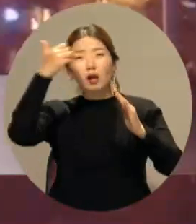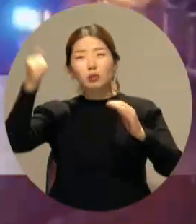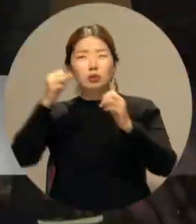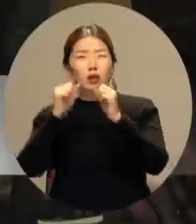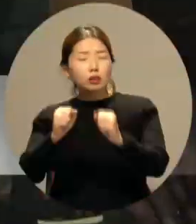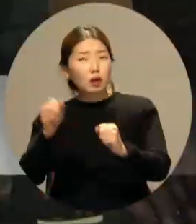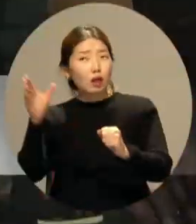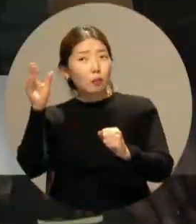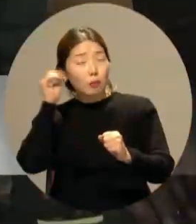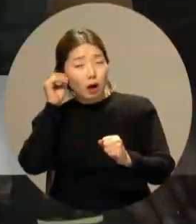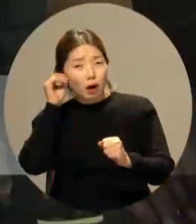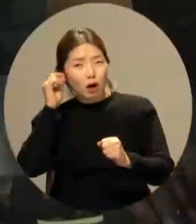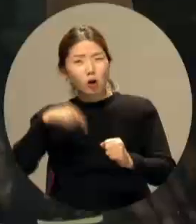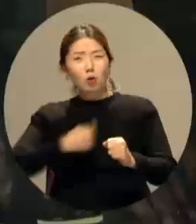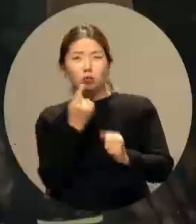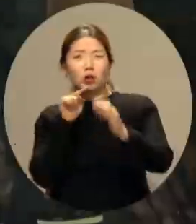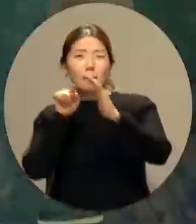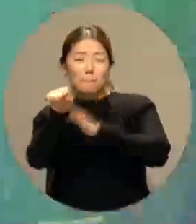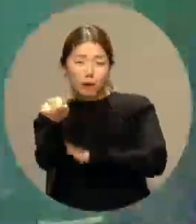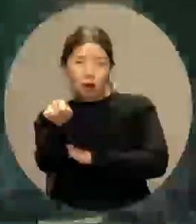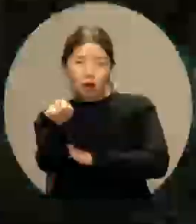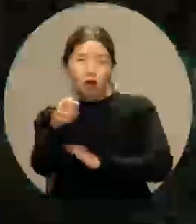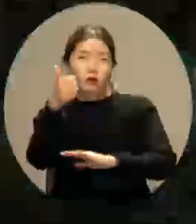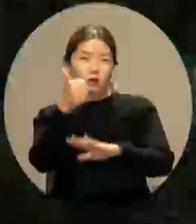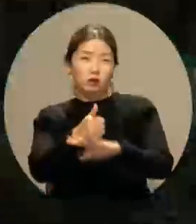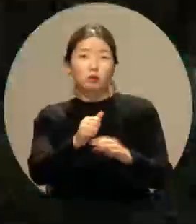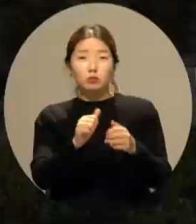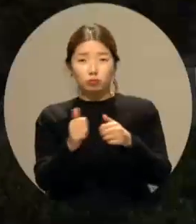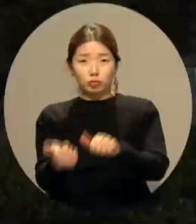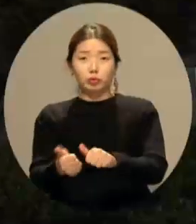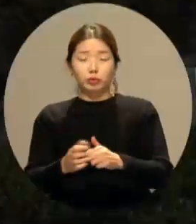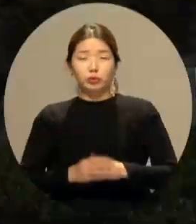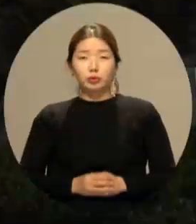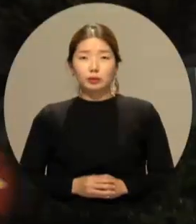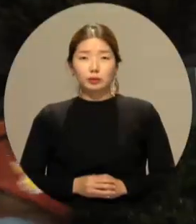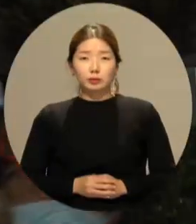할아버지가 있다는 말을 듣고 혼자 불길에 뛰어들었다 빠져나오지 못했습니다